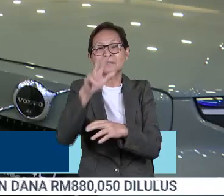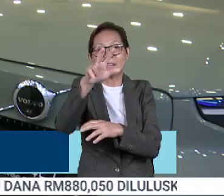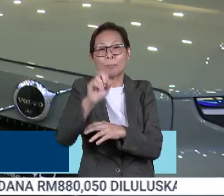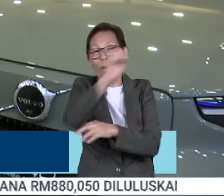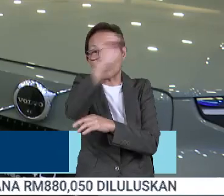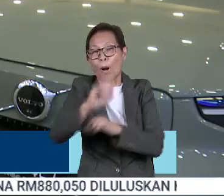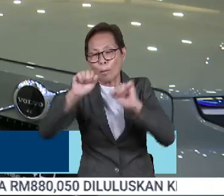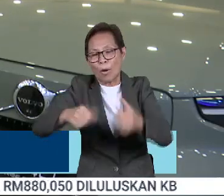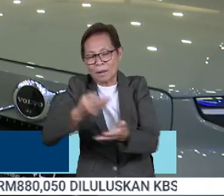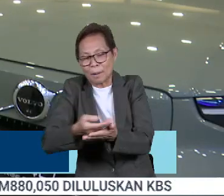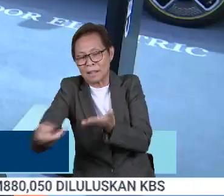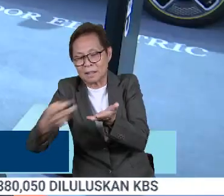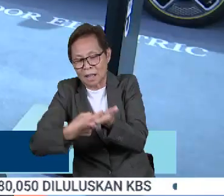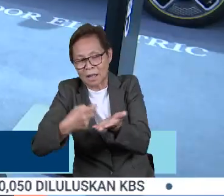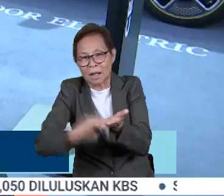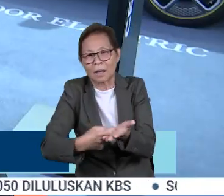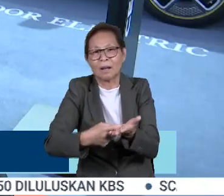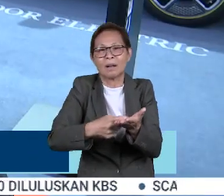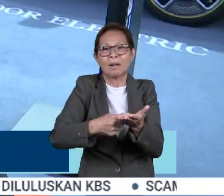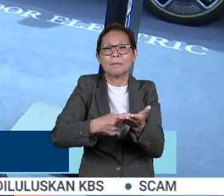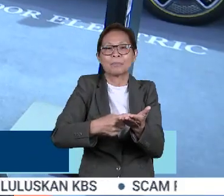beli tiket manusia